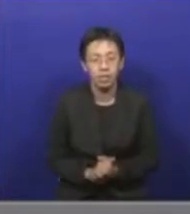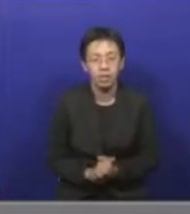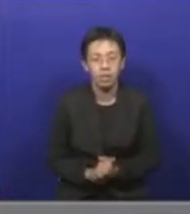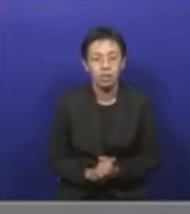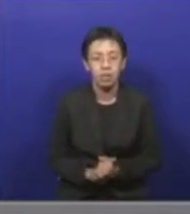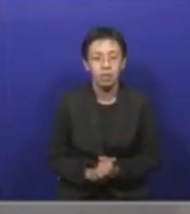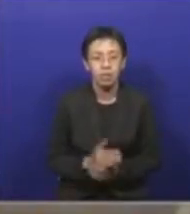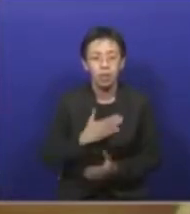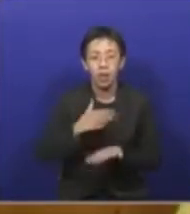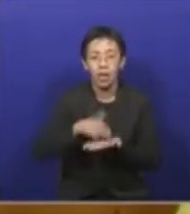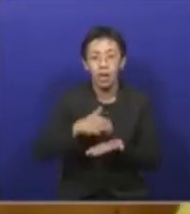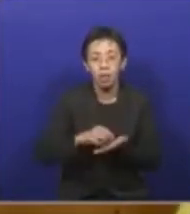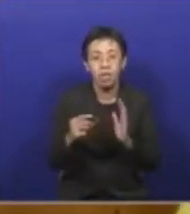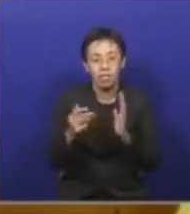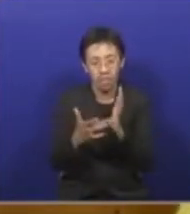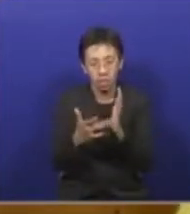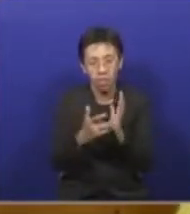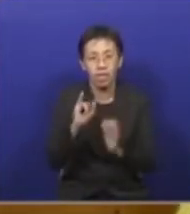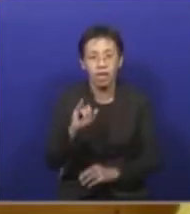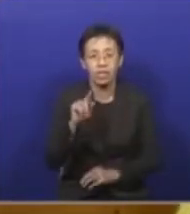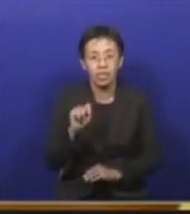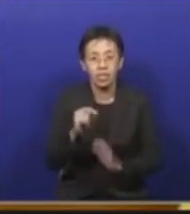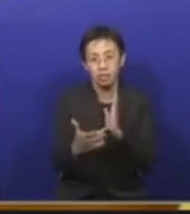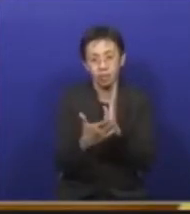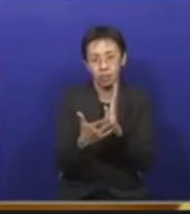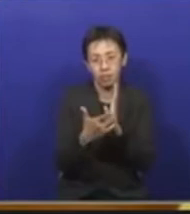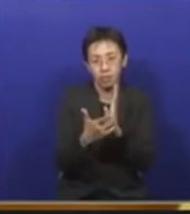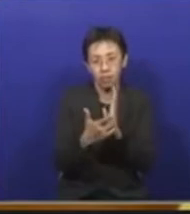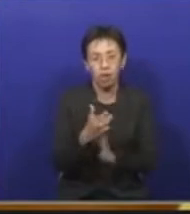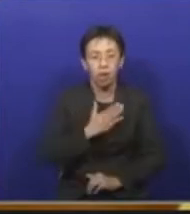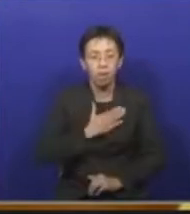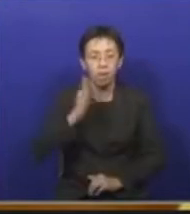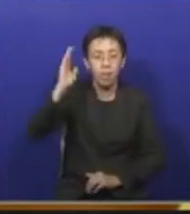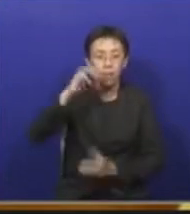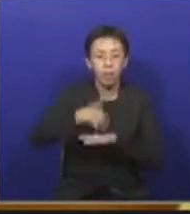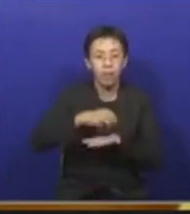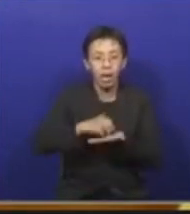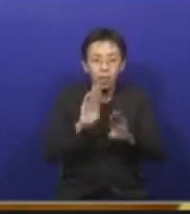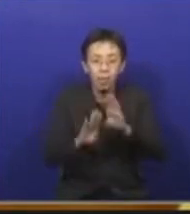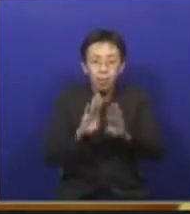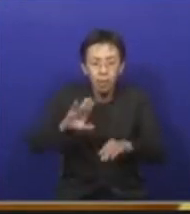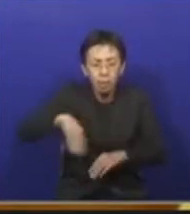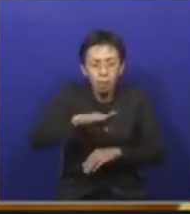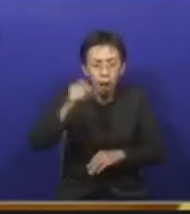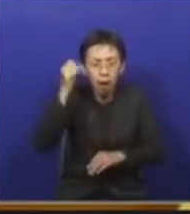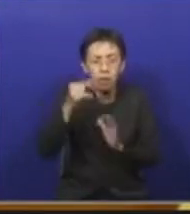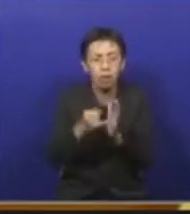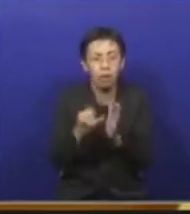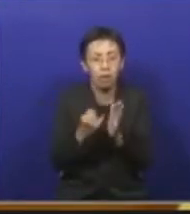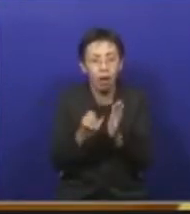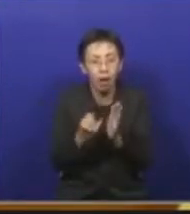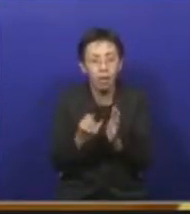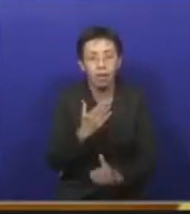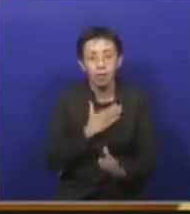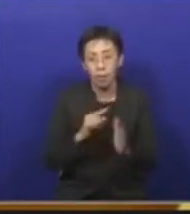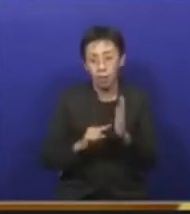ที่เกี่ยวข้องกับเรื่อง IT เทคโนโลยีสารสนเทศที่ผมจำเป็นจะต้องใช้วิธีการเปรียบเปรยให้คนเข้าใจได้โดยง่ายจึงขอจะเ